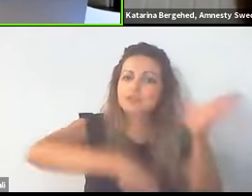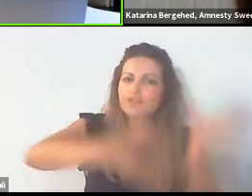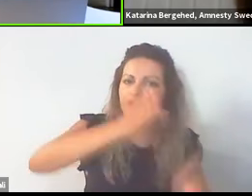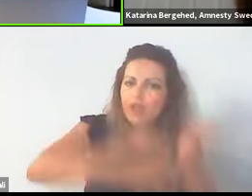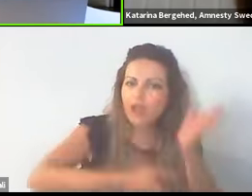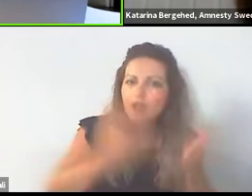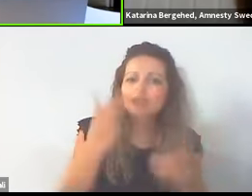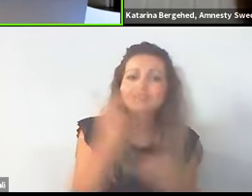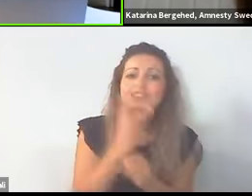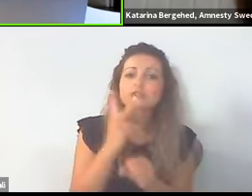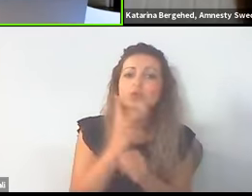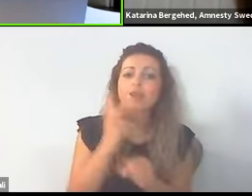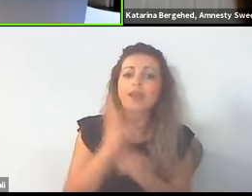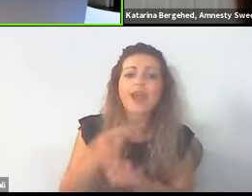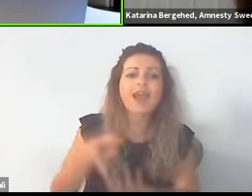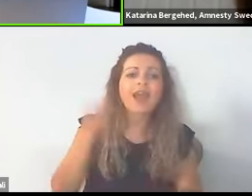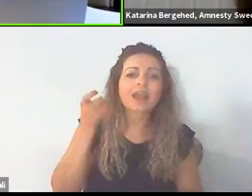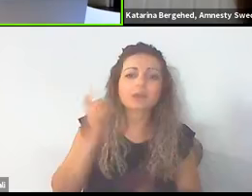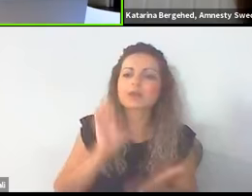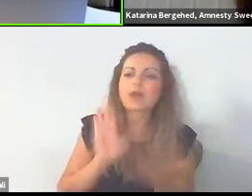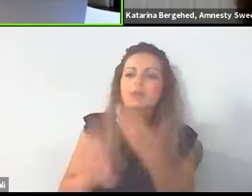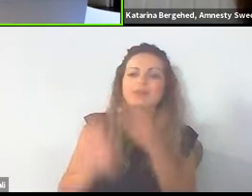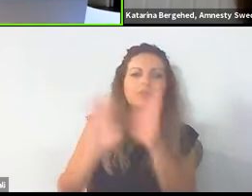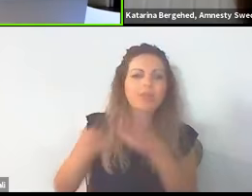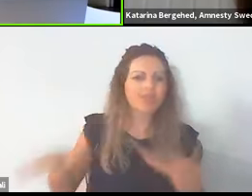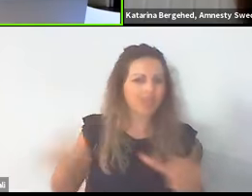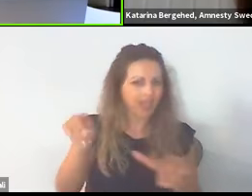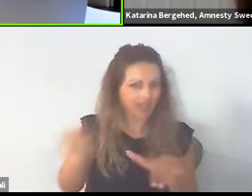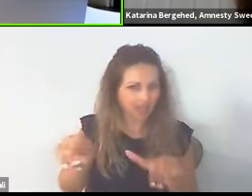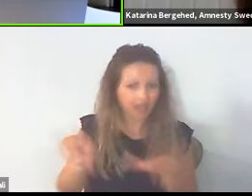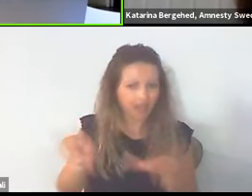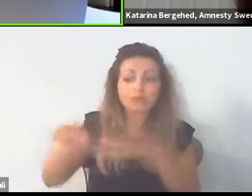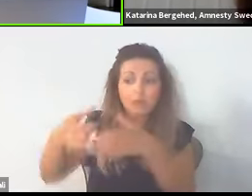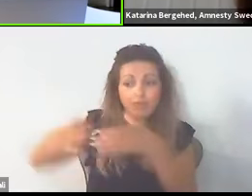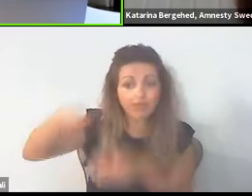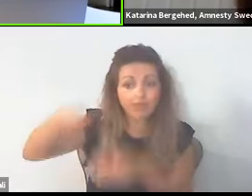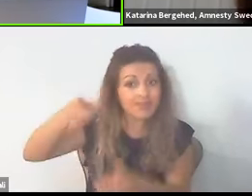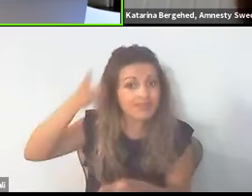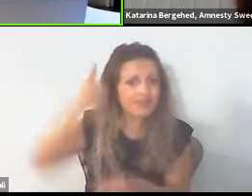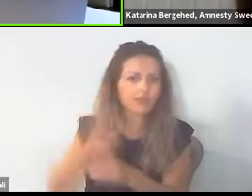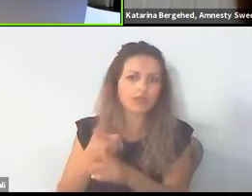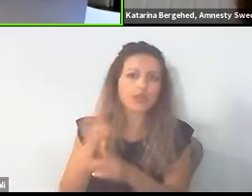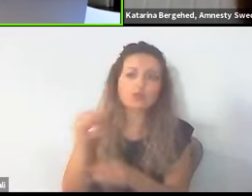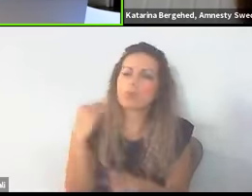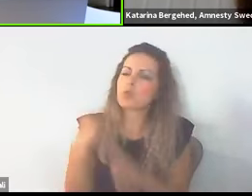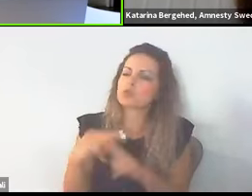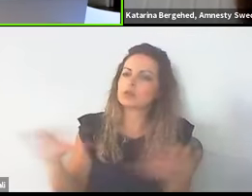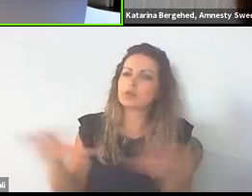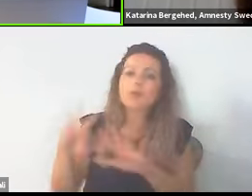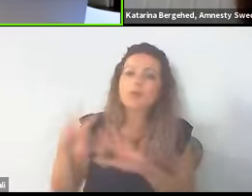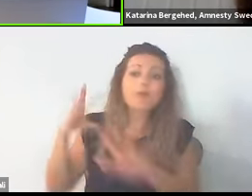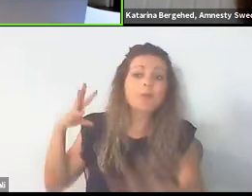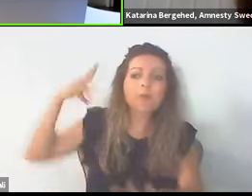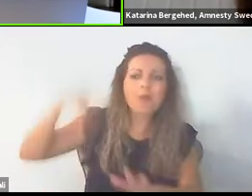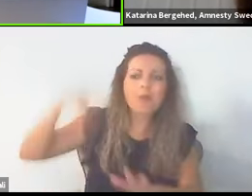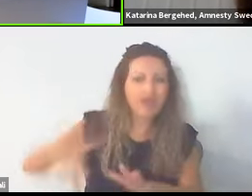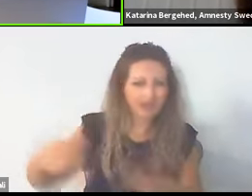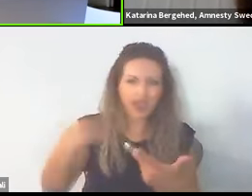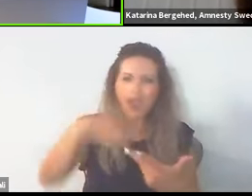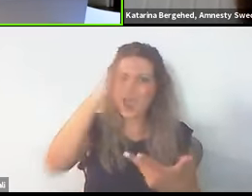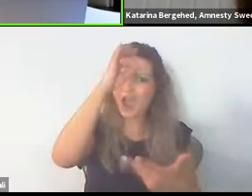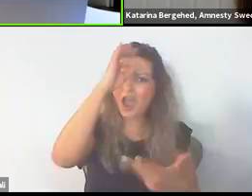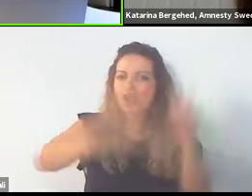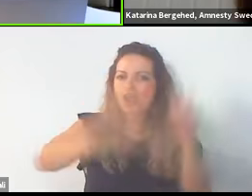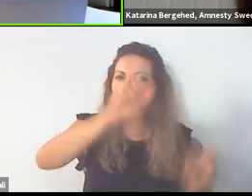στα παιδιά. Αυτό ήταν πολύ σημαντικό, γιατί μέχρι τότε όλοι οι πόροι της αστυνομίας δεν πήγαιναν αποκλειστικά